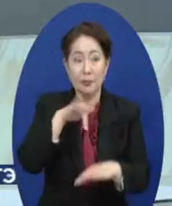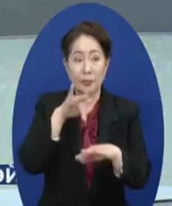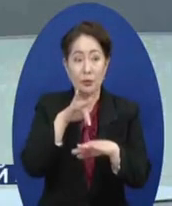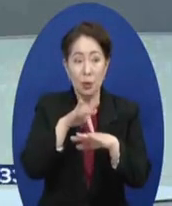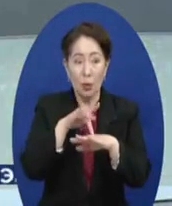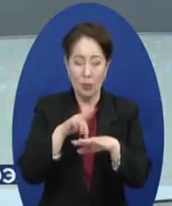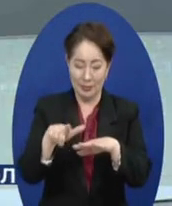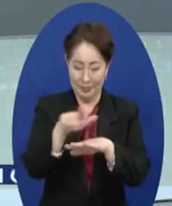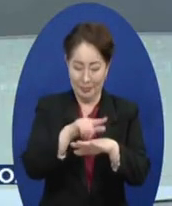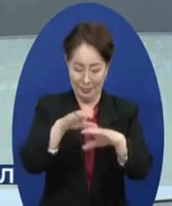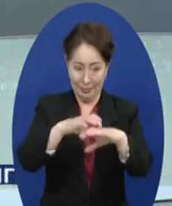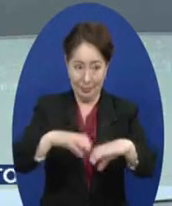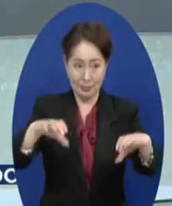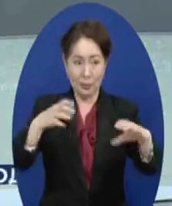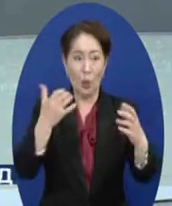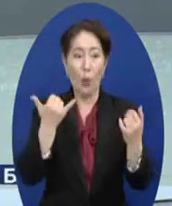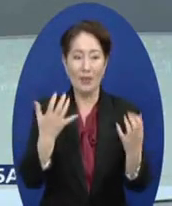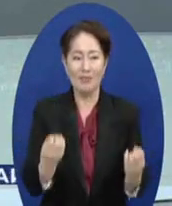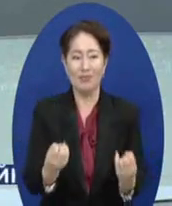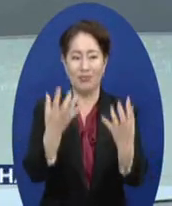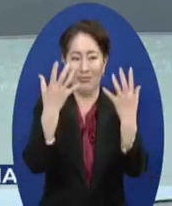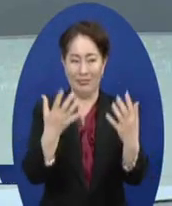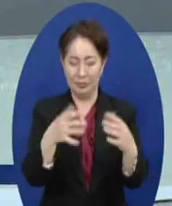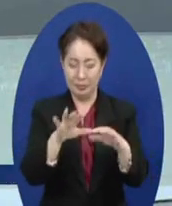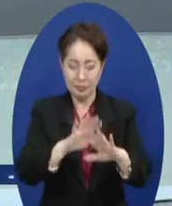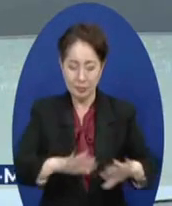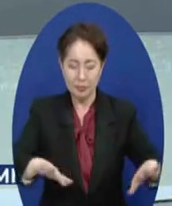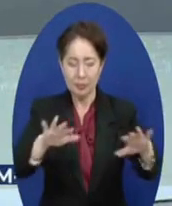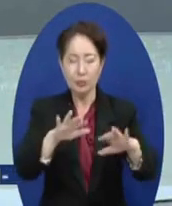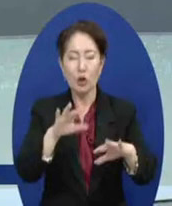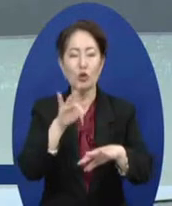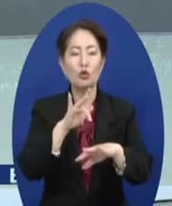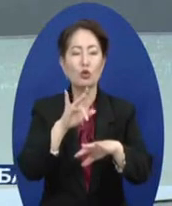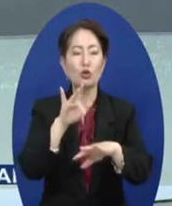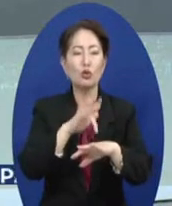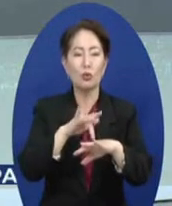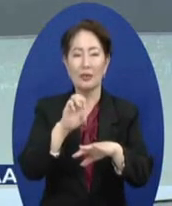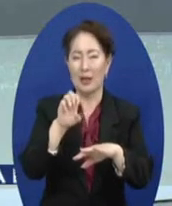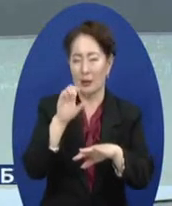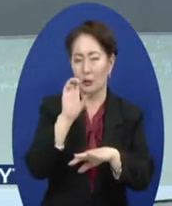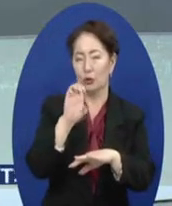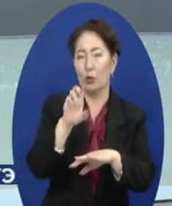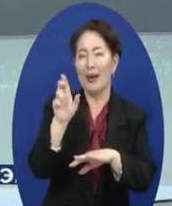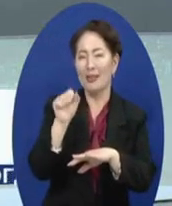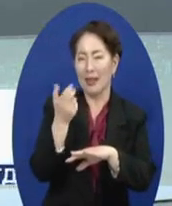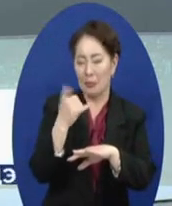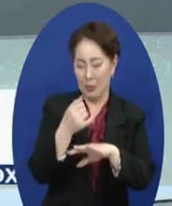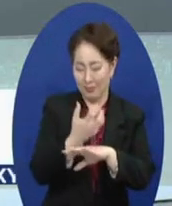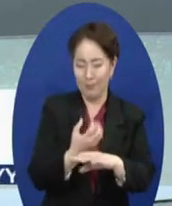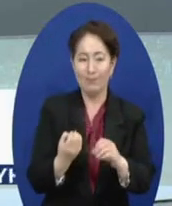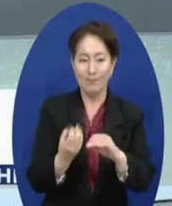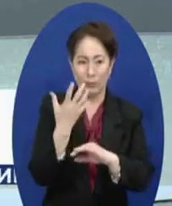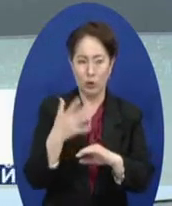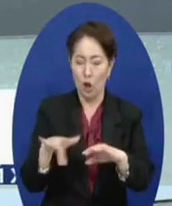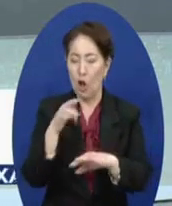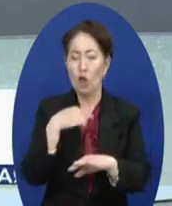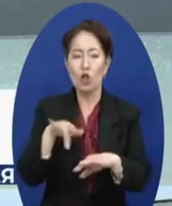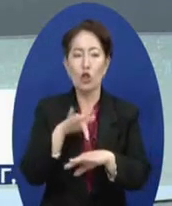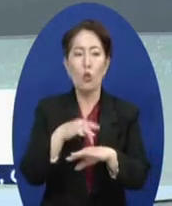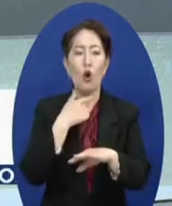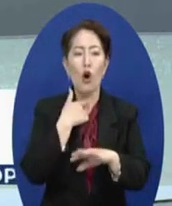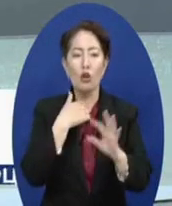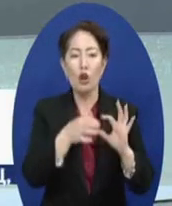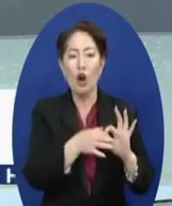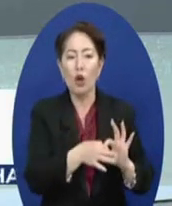Төвтөлбай урд талын усан оргилуур энэ сарын 20-оос хэвийн ажиллаж эхлэхээр боллоо. Хонхтой цэцэрлэг төрөлгийн усан оргилуур төвийн шугамд